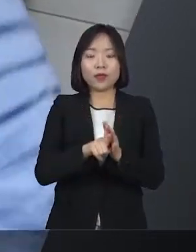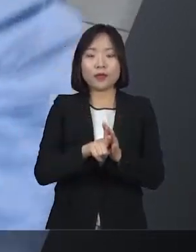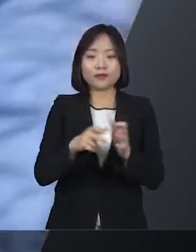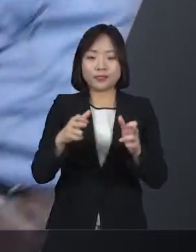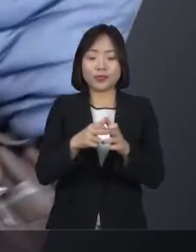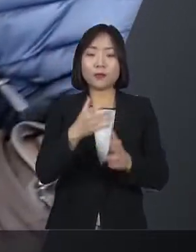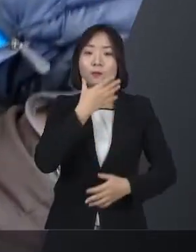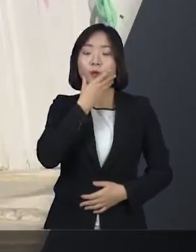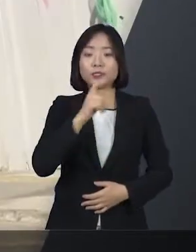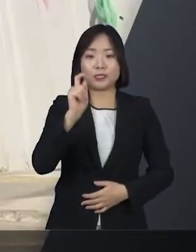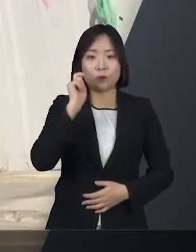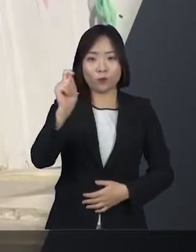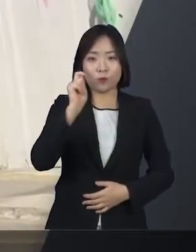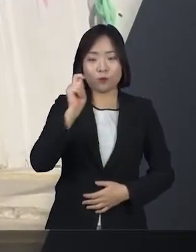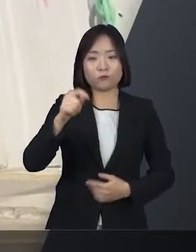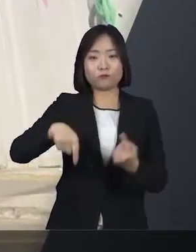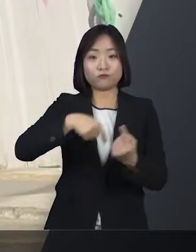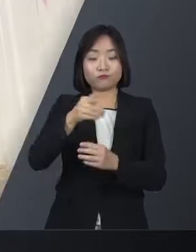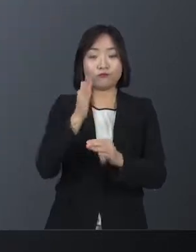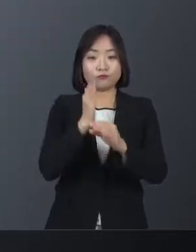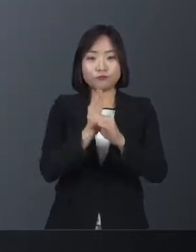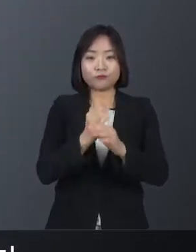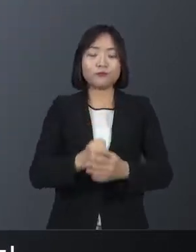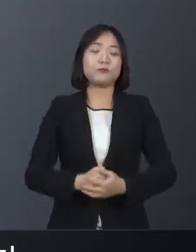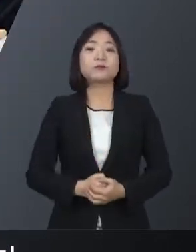장애인 콜택시 제도를 운영하고 있습니다.